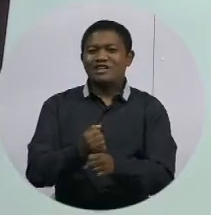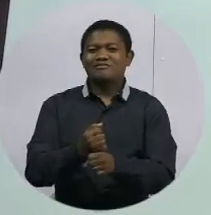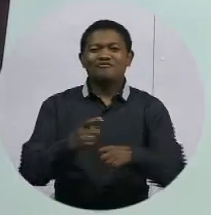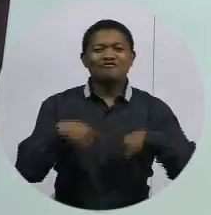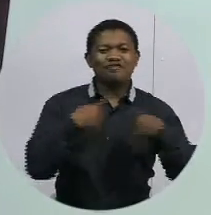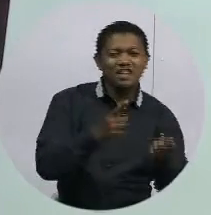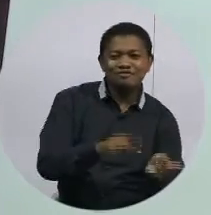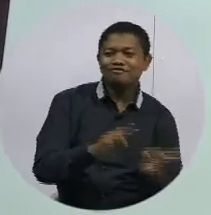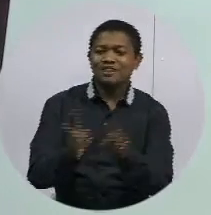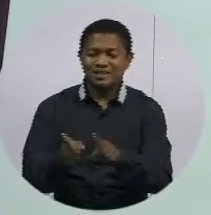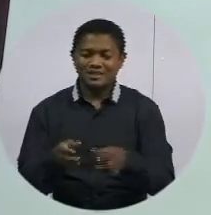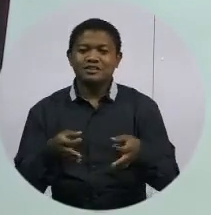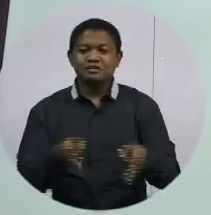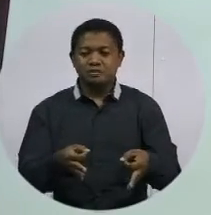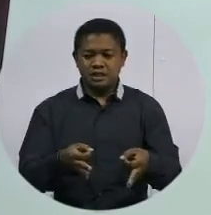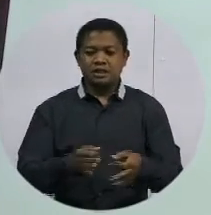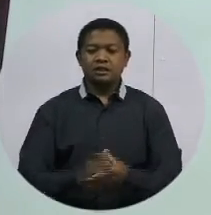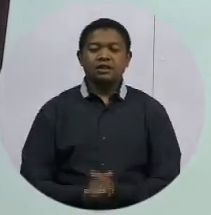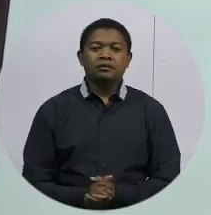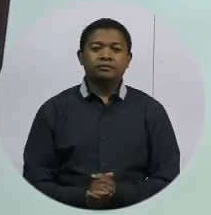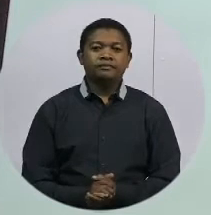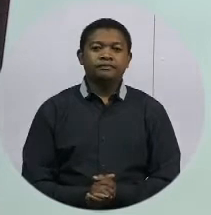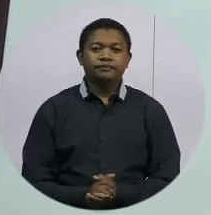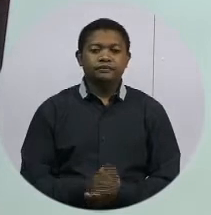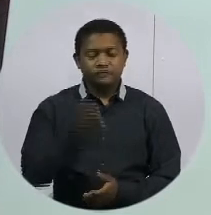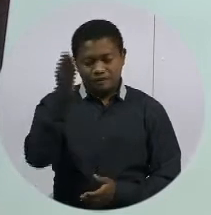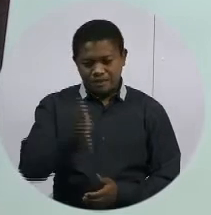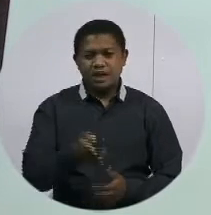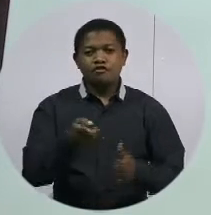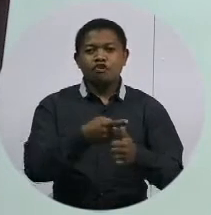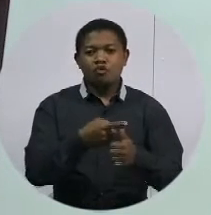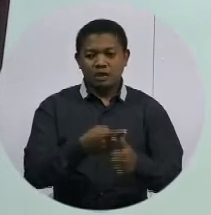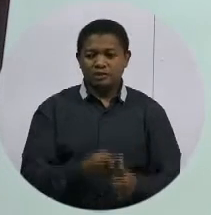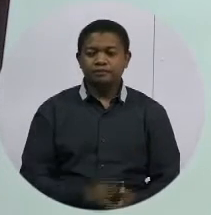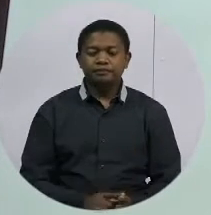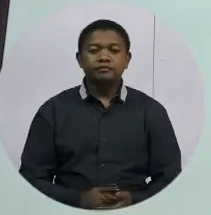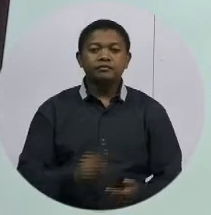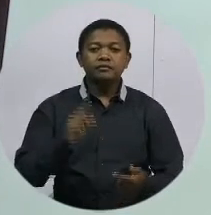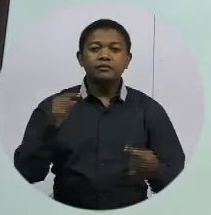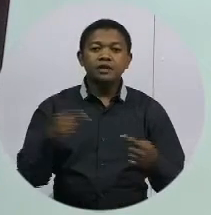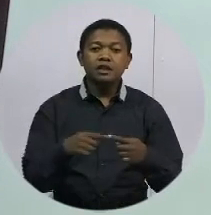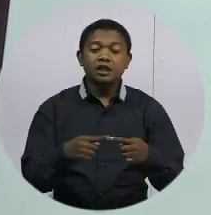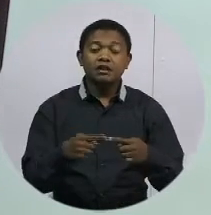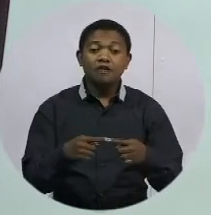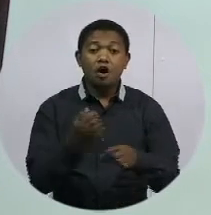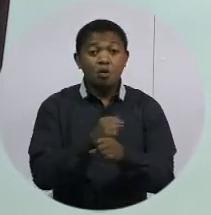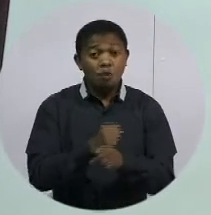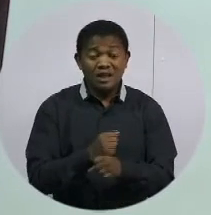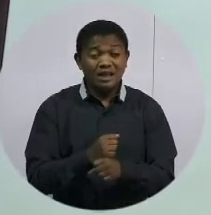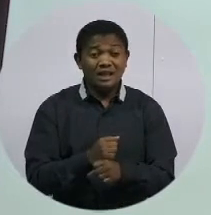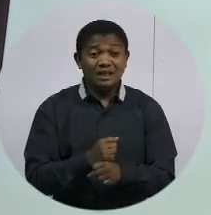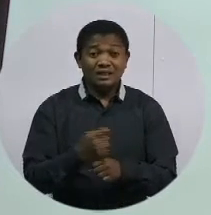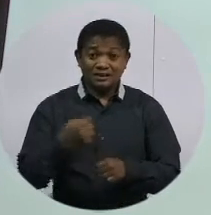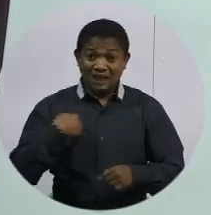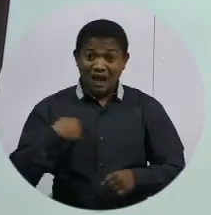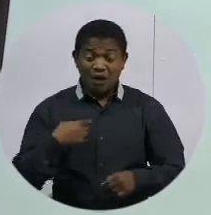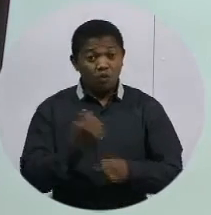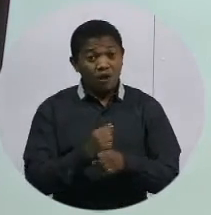critère anankiray a. Dia raha olona koa atao hoe mitondra ny tsimokaretina izy a confirmé positif